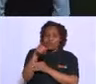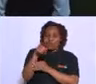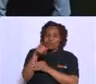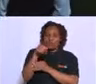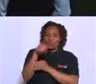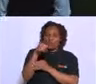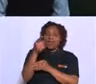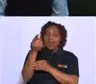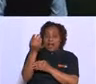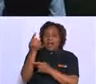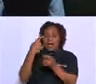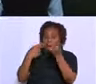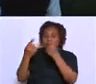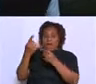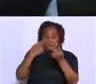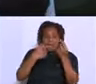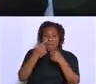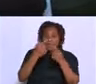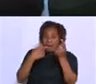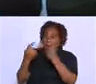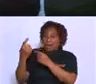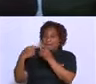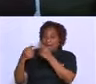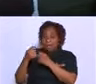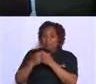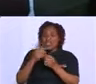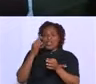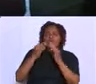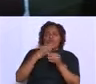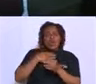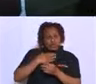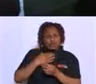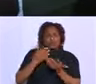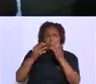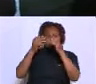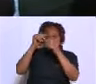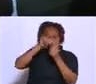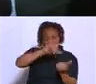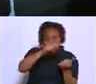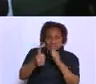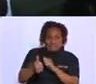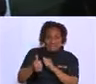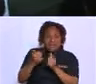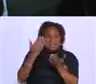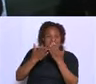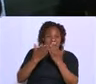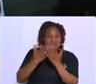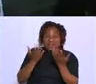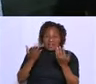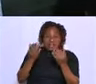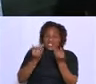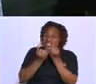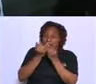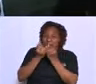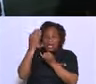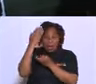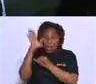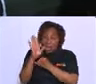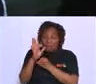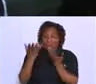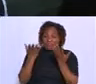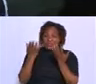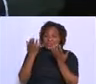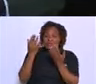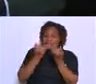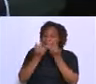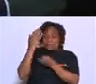njoo. Tembea moja kwa moja mpaka hapa. Na unahitaji kubatizwa. Inawezekana ulikuwa hujashika sabato katika maisha yako. Hujashika